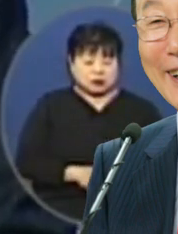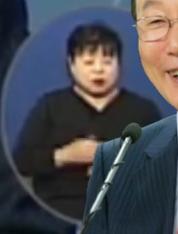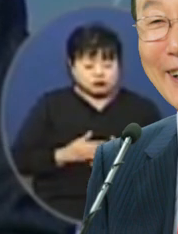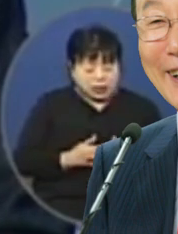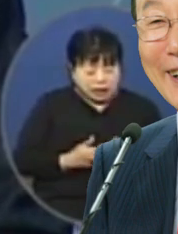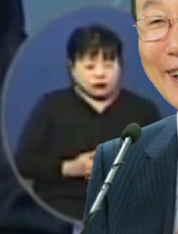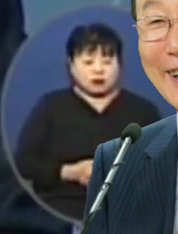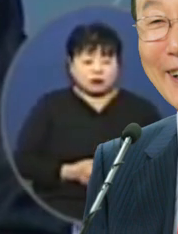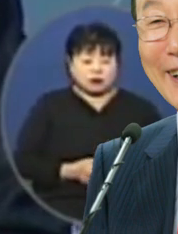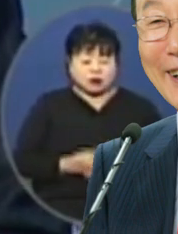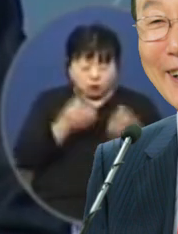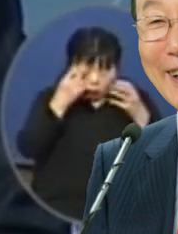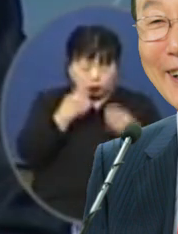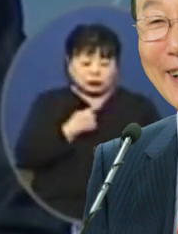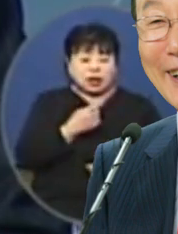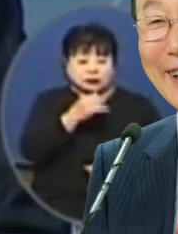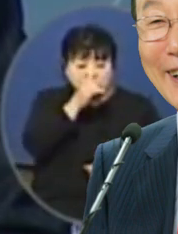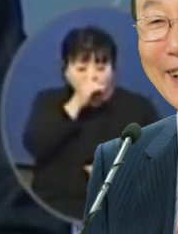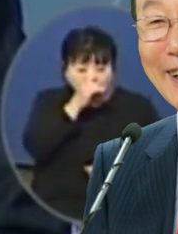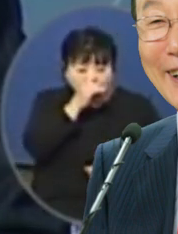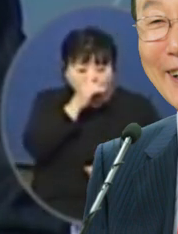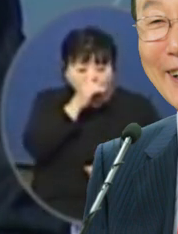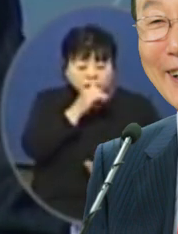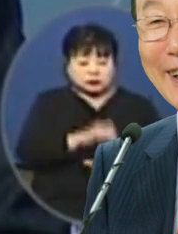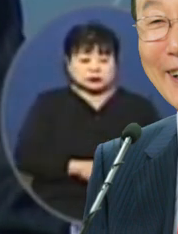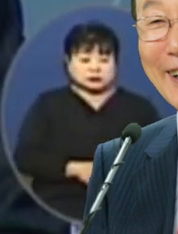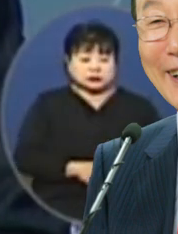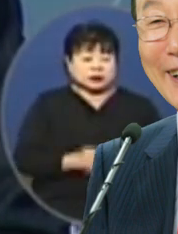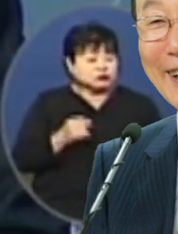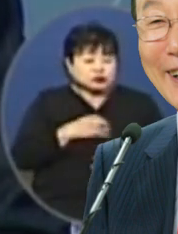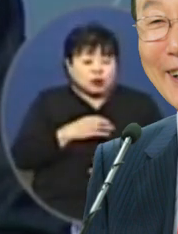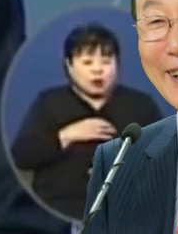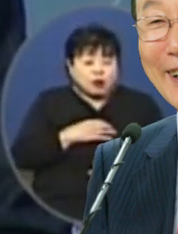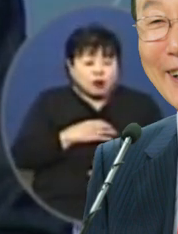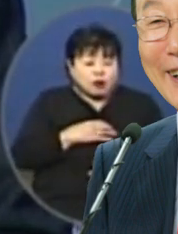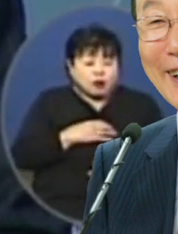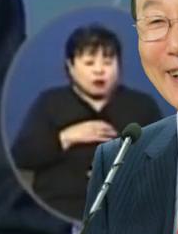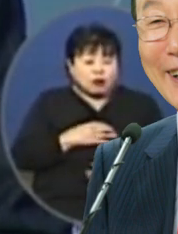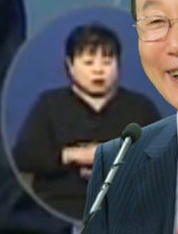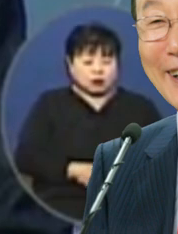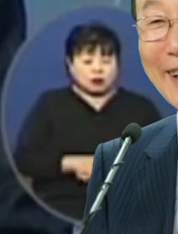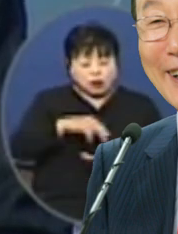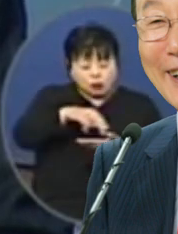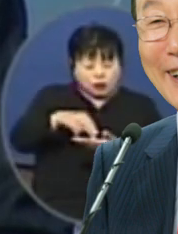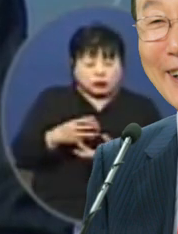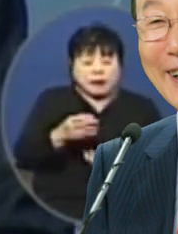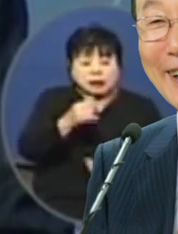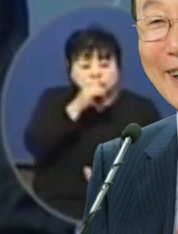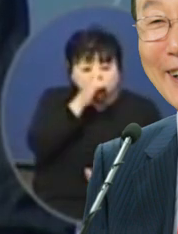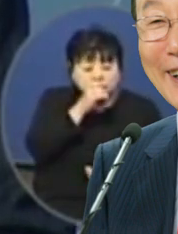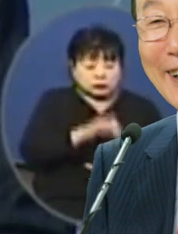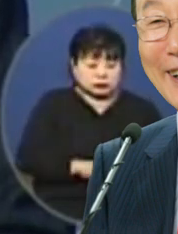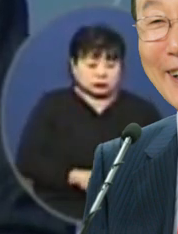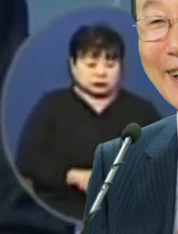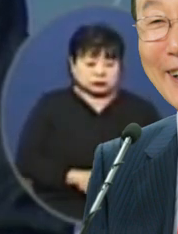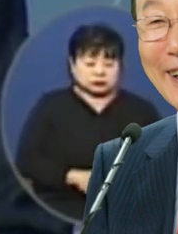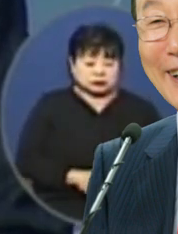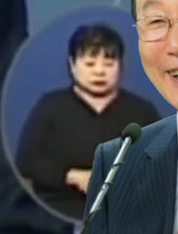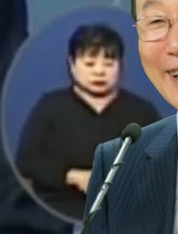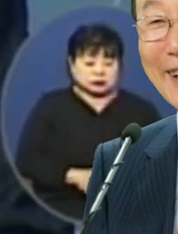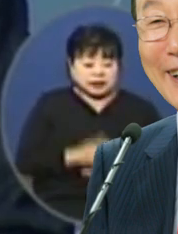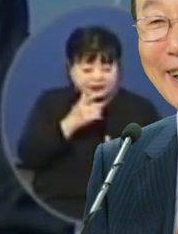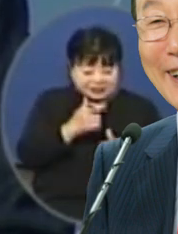불안하고 고통이 다가오고 무섭고 외로울 때가 많습니다.